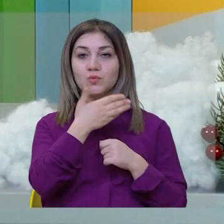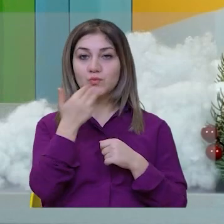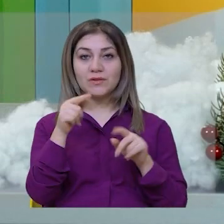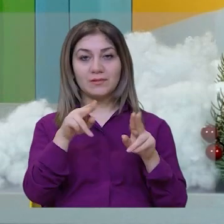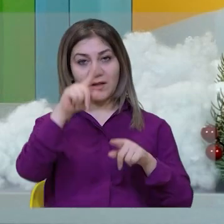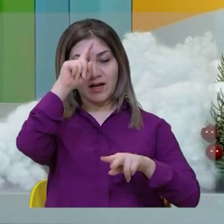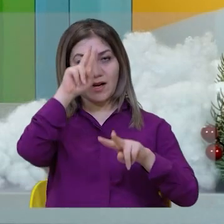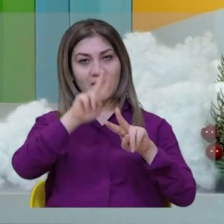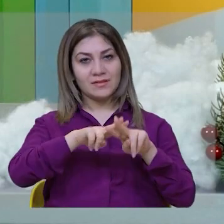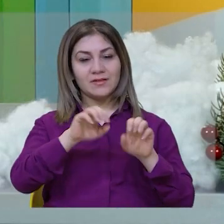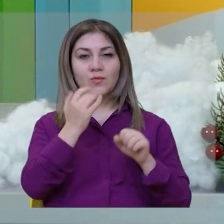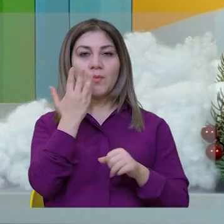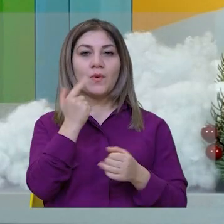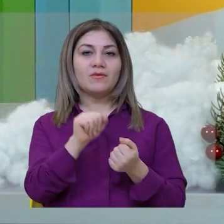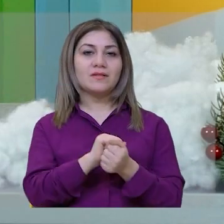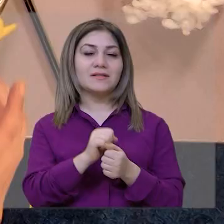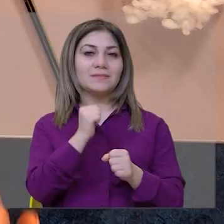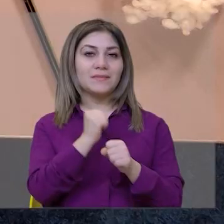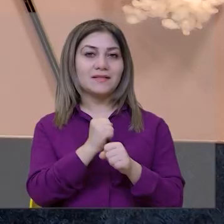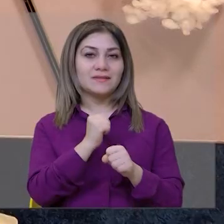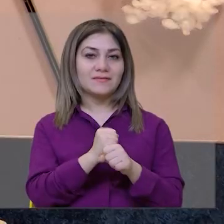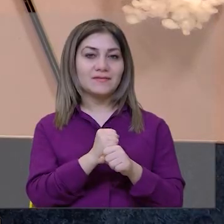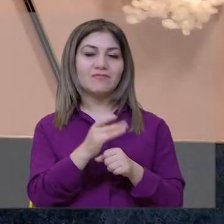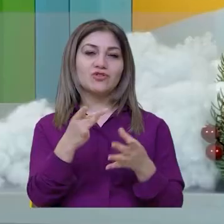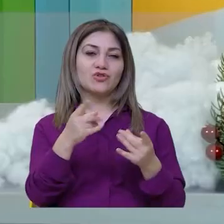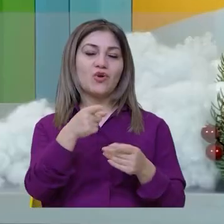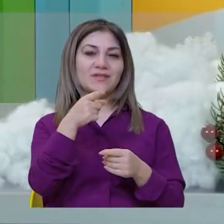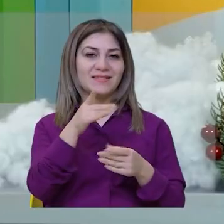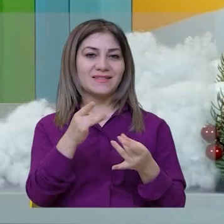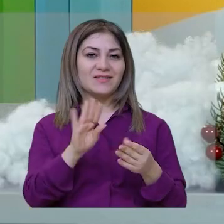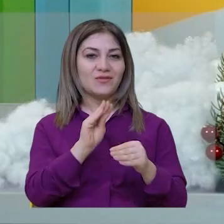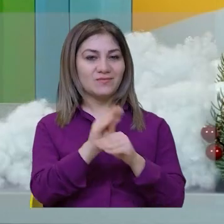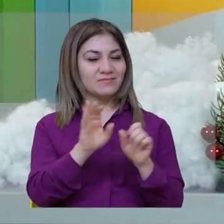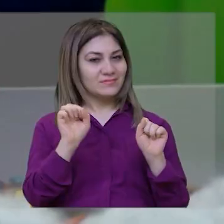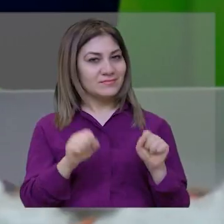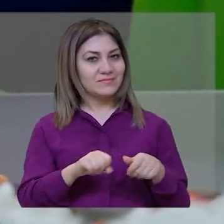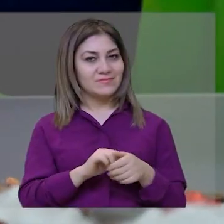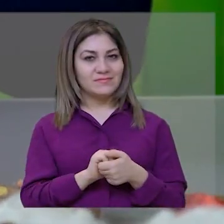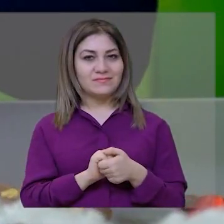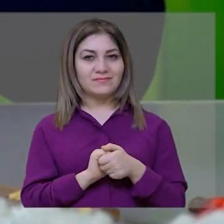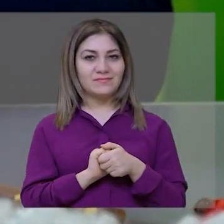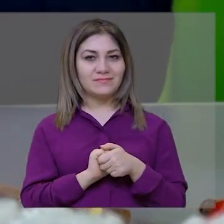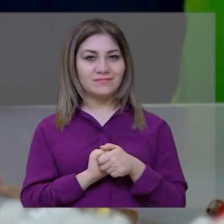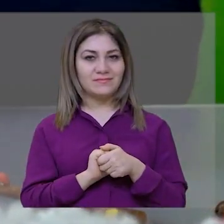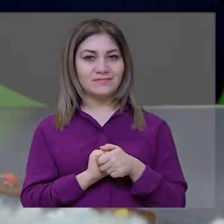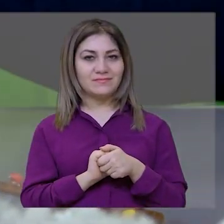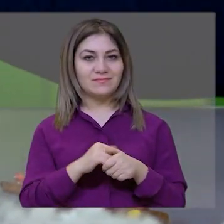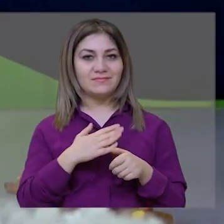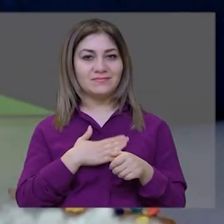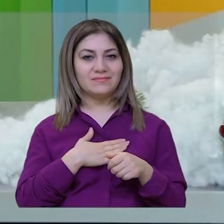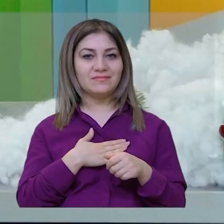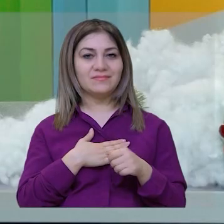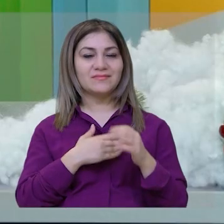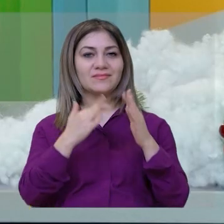նման աստղ, ուղակի գունավոր թղթից պատրաստեք և կրկին սոսնձեք սիլիկոնե ատրճանակով։ Այսպիսով մեր